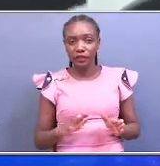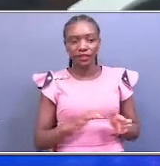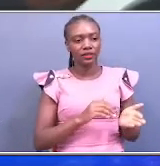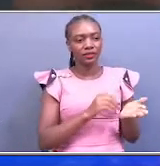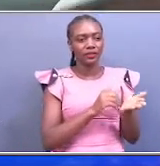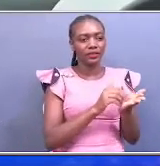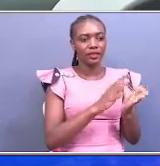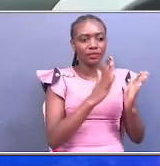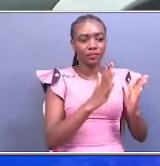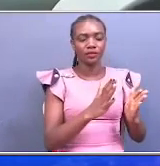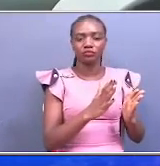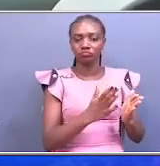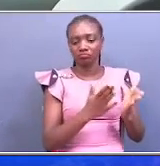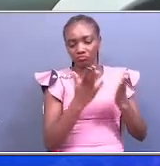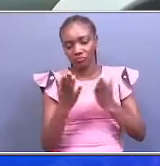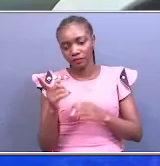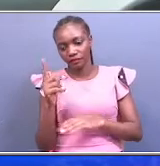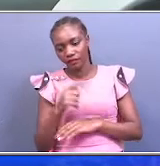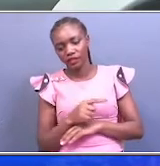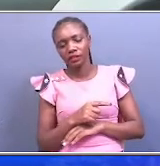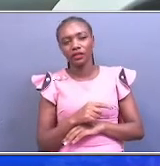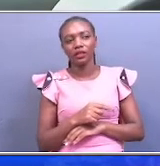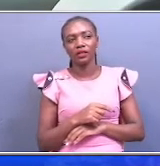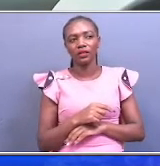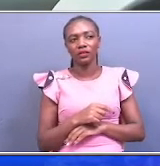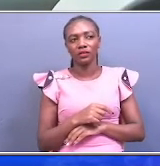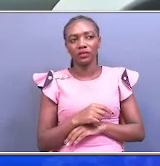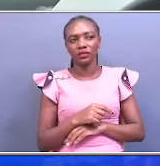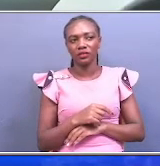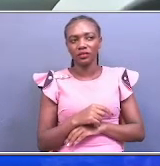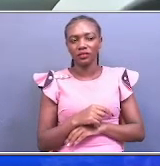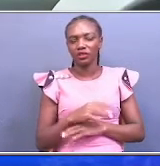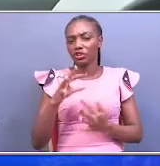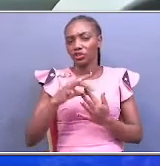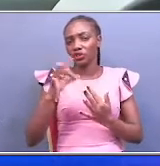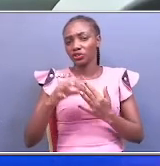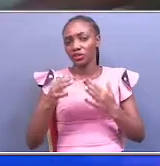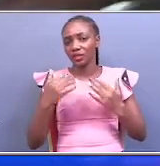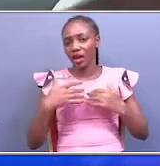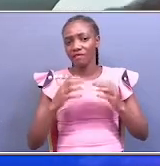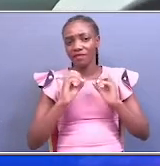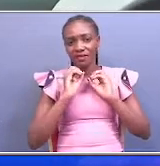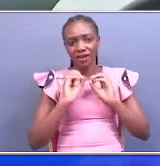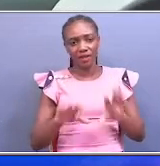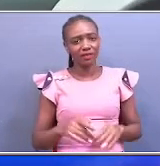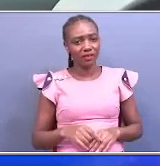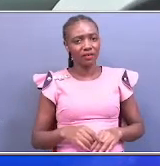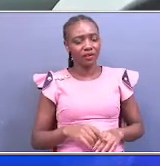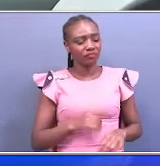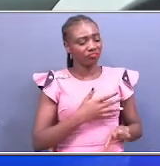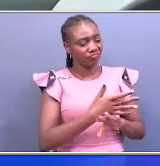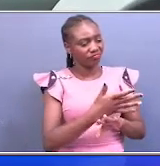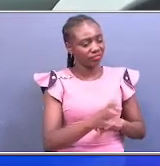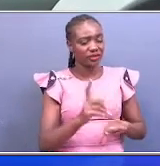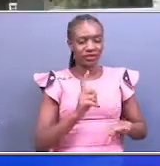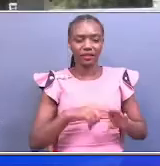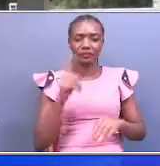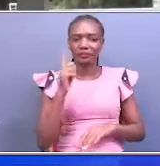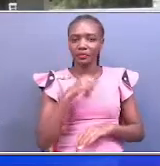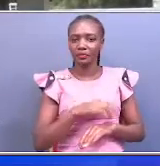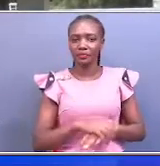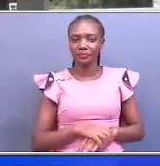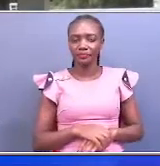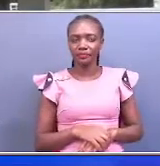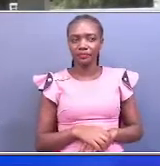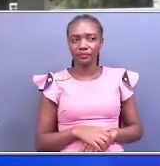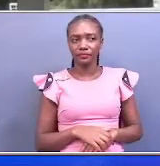nduthi. Wakaniletea nikaweka. Because sikuwa na alternative. Time wasted, kila kitu imesimama. Na